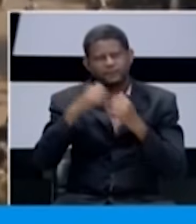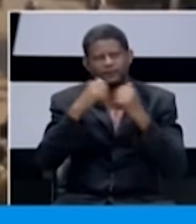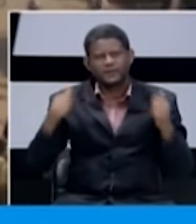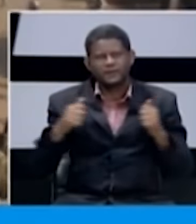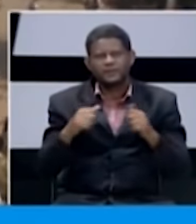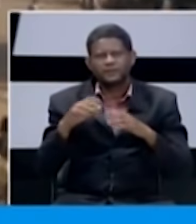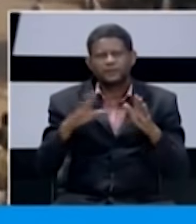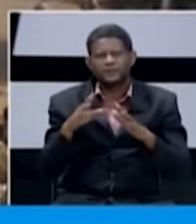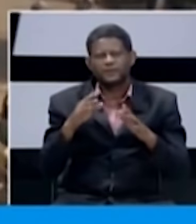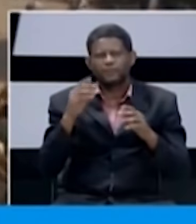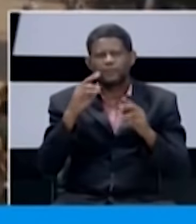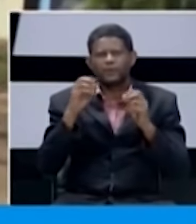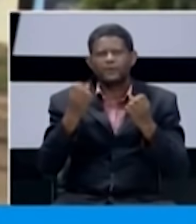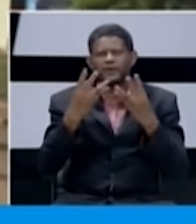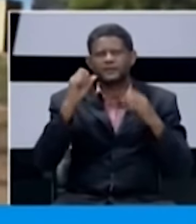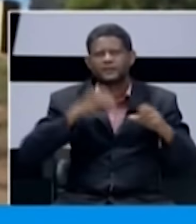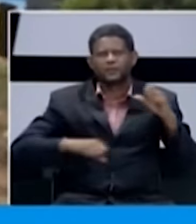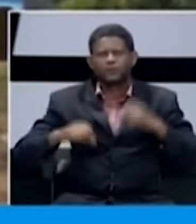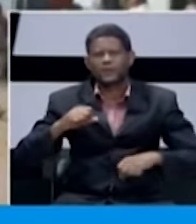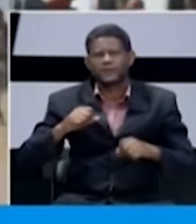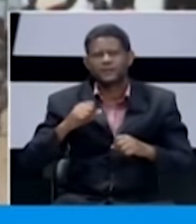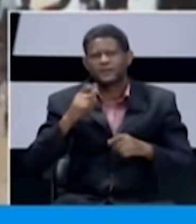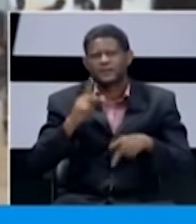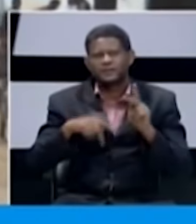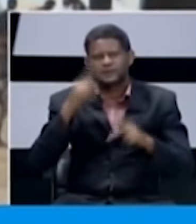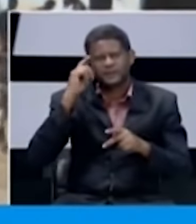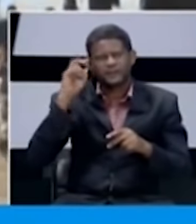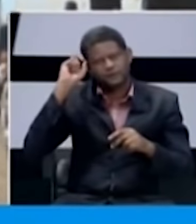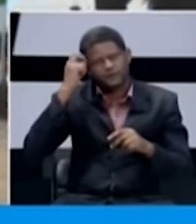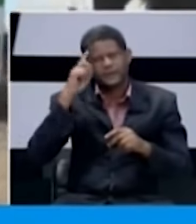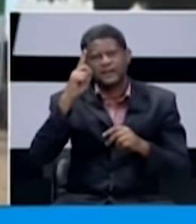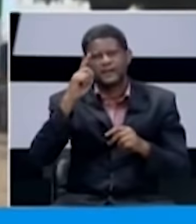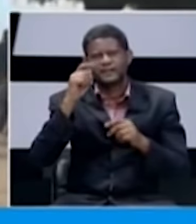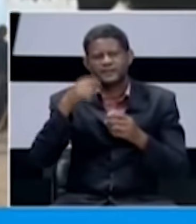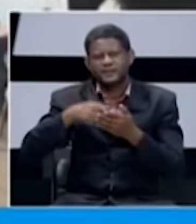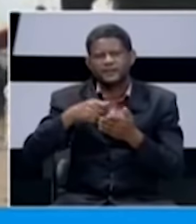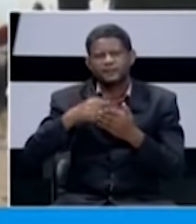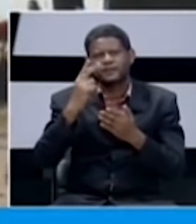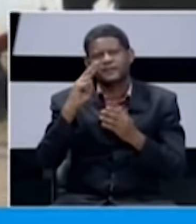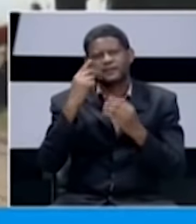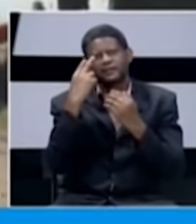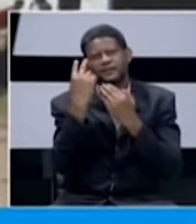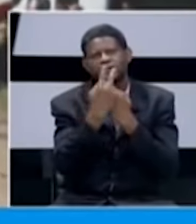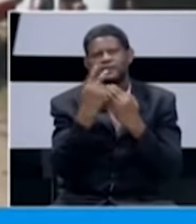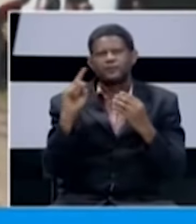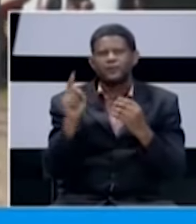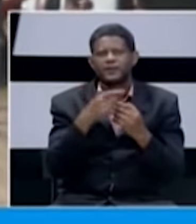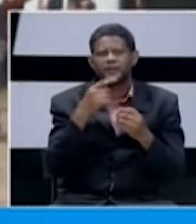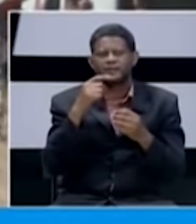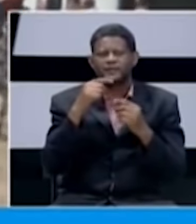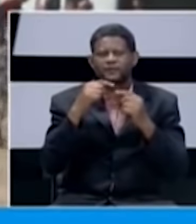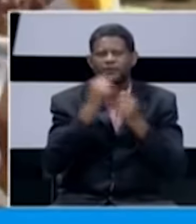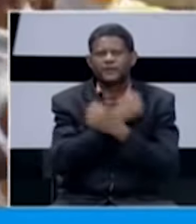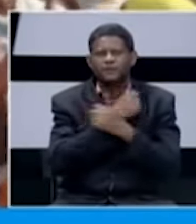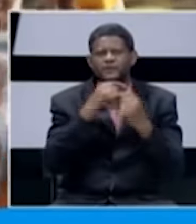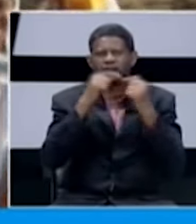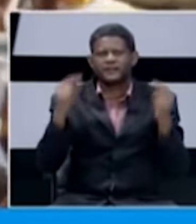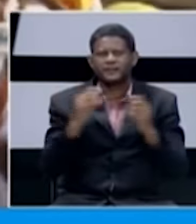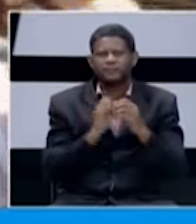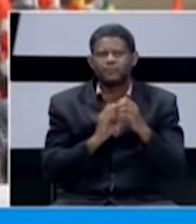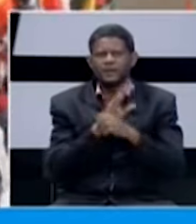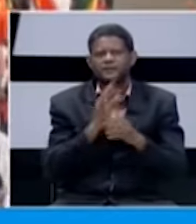لشرحتاتن سقطاتن هزو تگرای حووحاتن نحاد سانتین کل تگز آت مخانم نفتاون سالان مال اختزحل فایو نور تورد